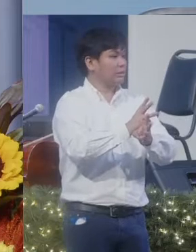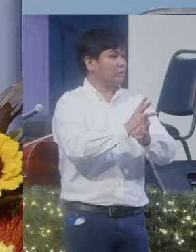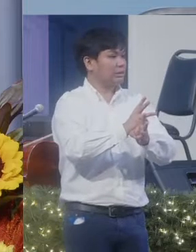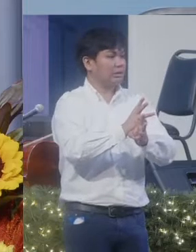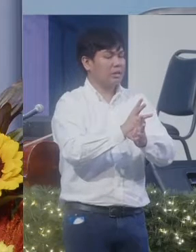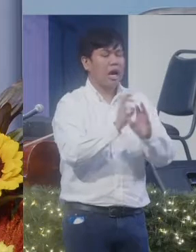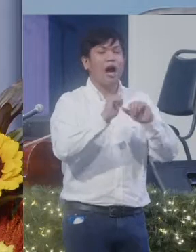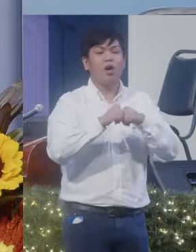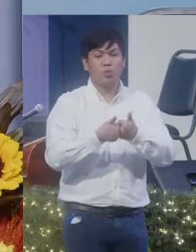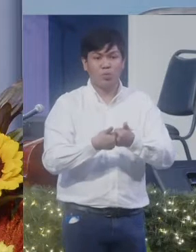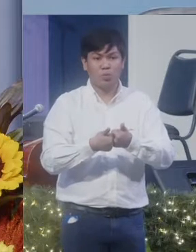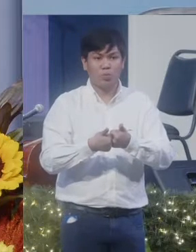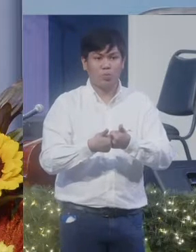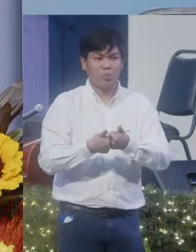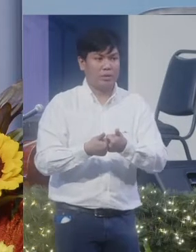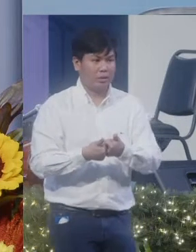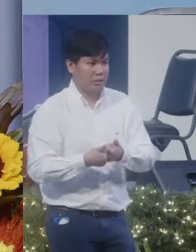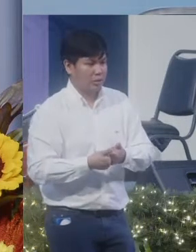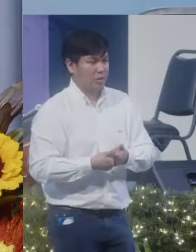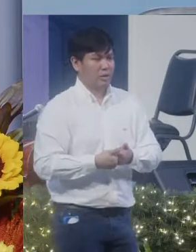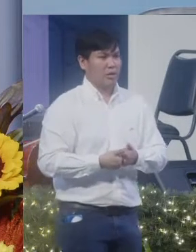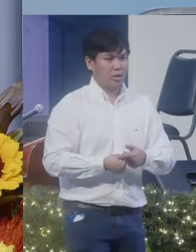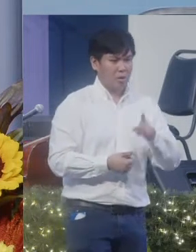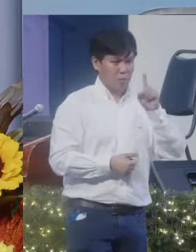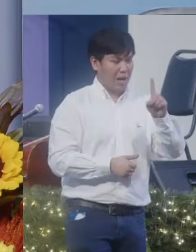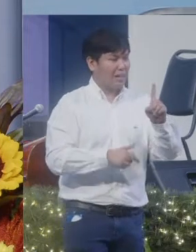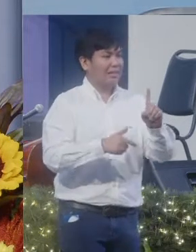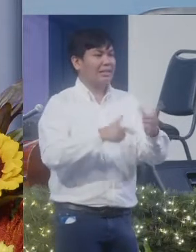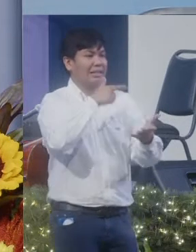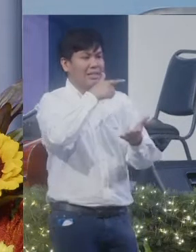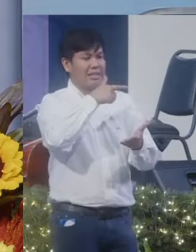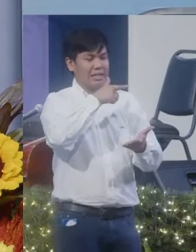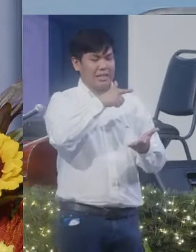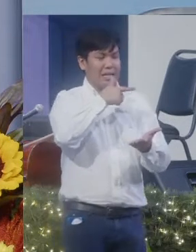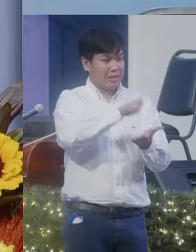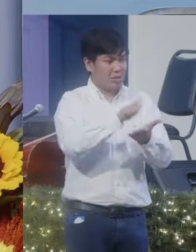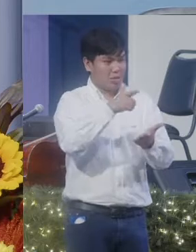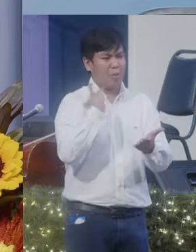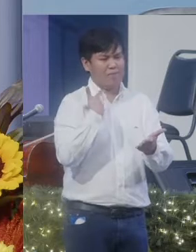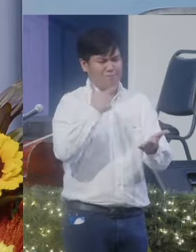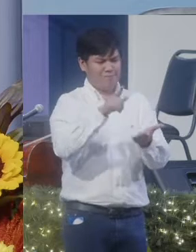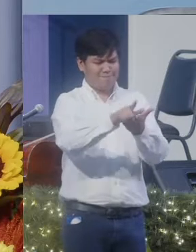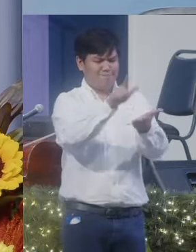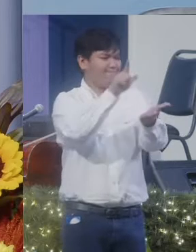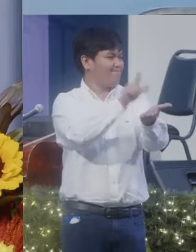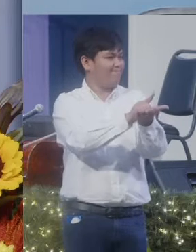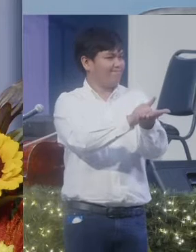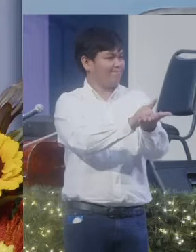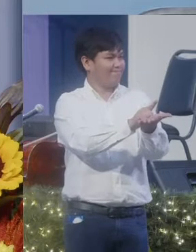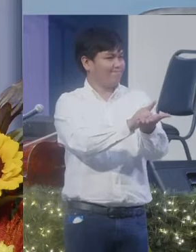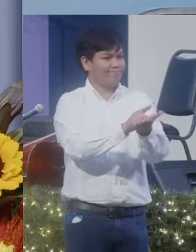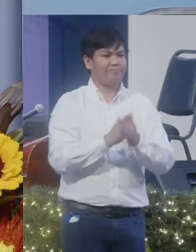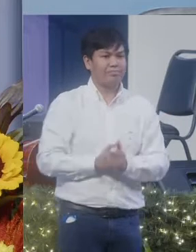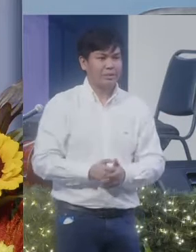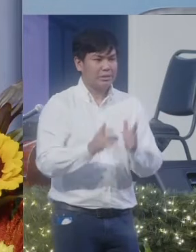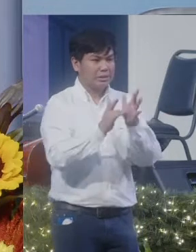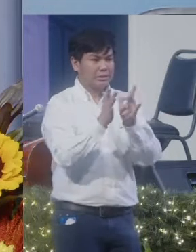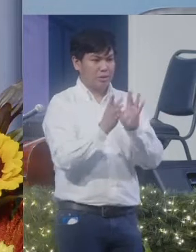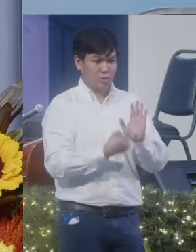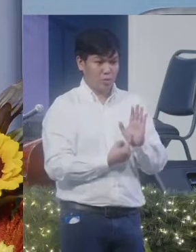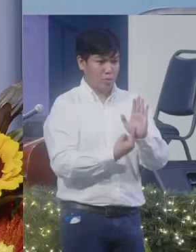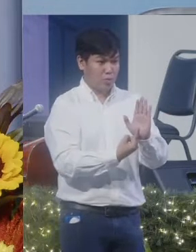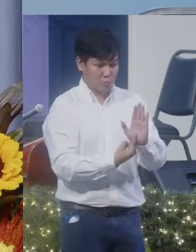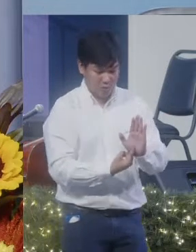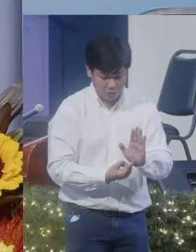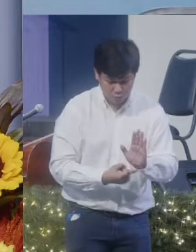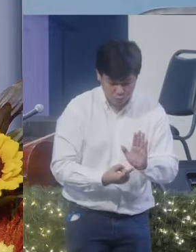sa pamamagitan ng isang object lesson. Kumbaga, nagbibigay siya ng katuruan. No? Ipinapakita niya kay